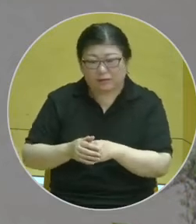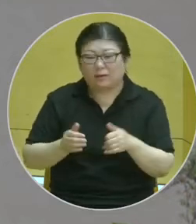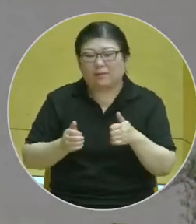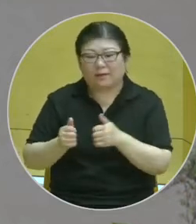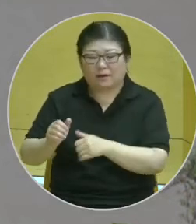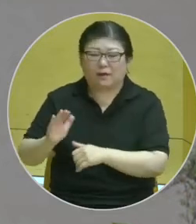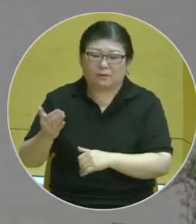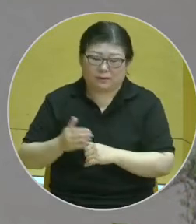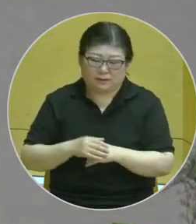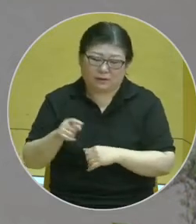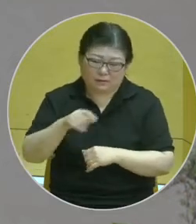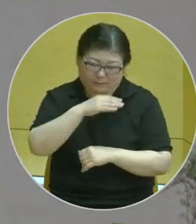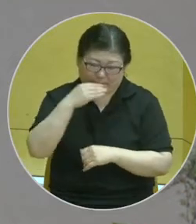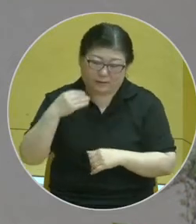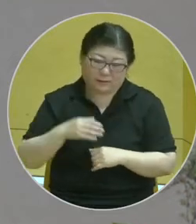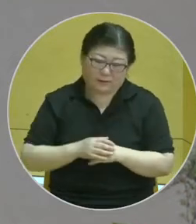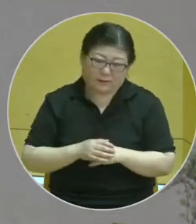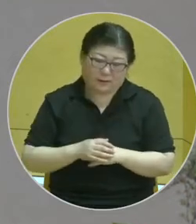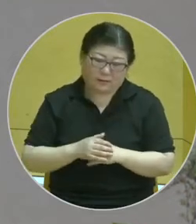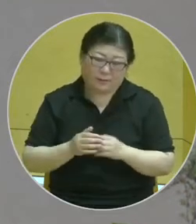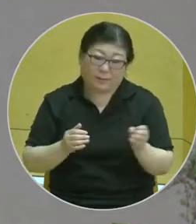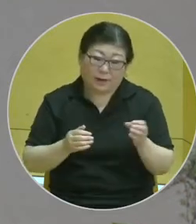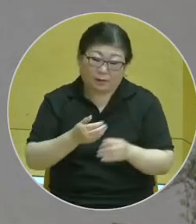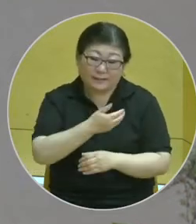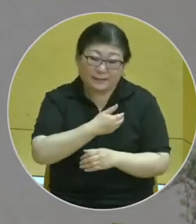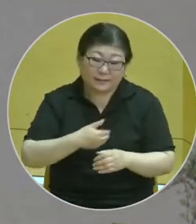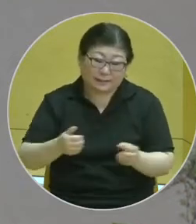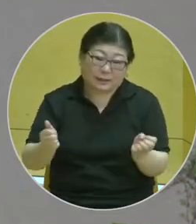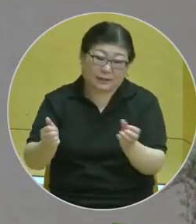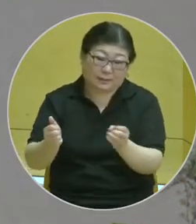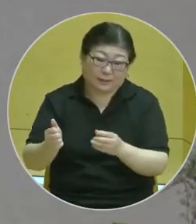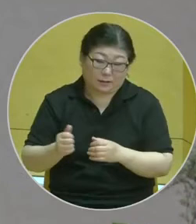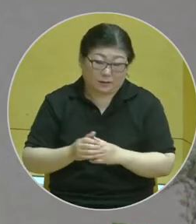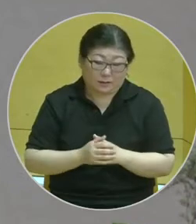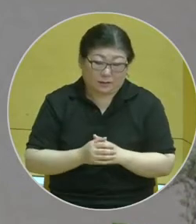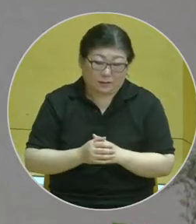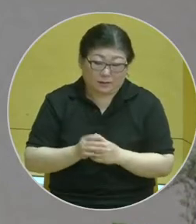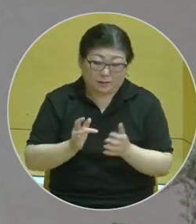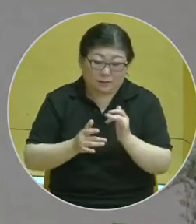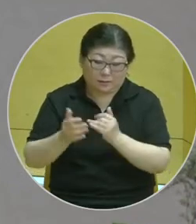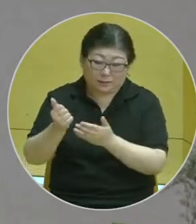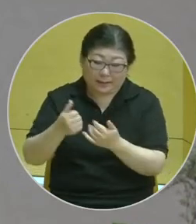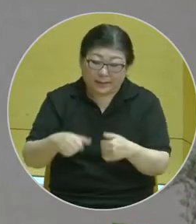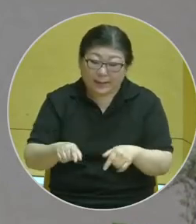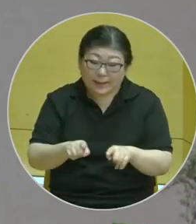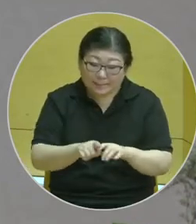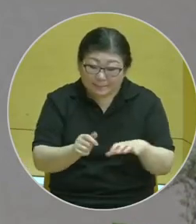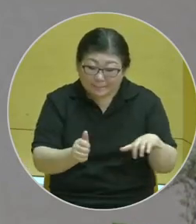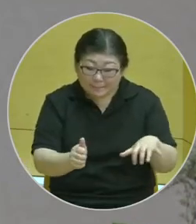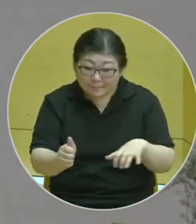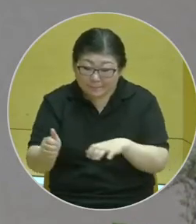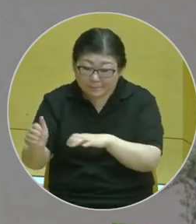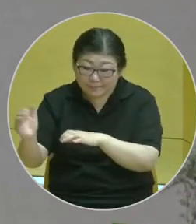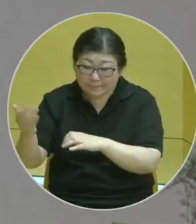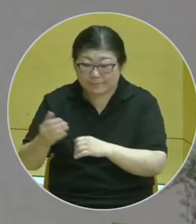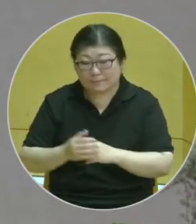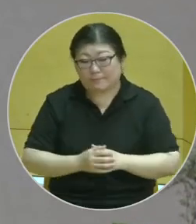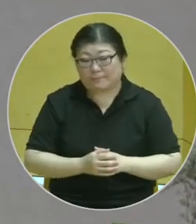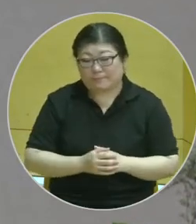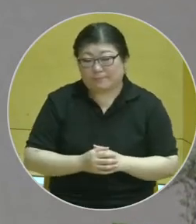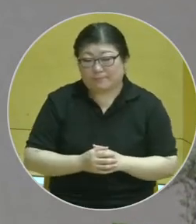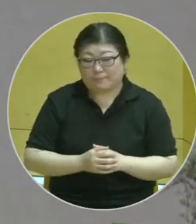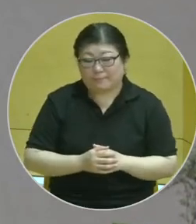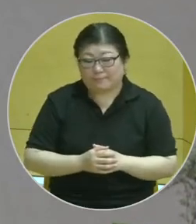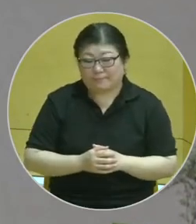이야기를 하면서 제자들의 마음을 돌려놓고 예수님과 함께 대단위로 가는 놀라운 역사를 일으키는